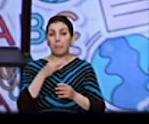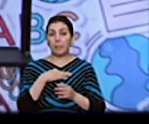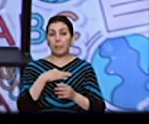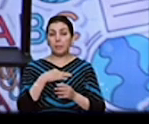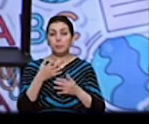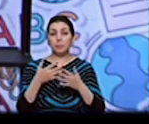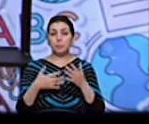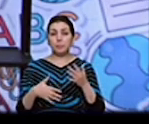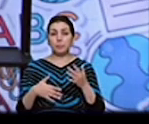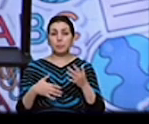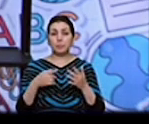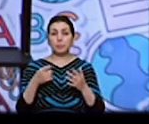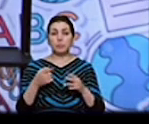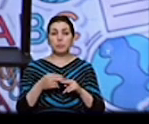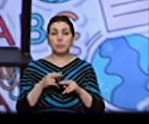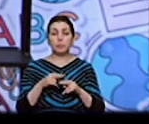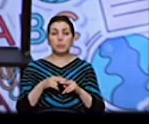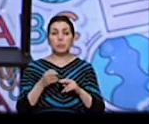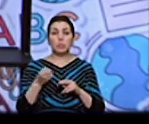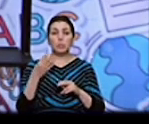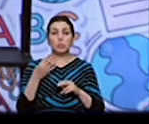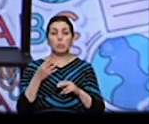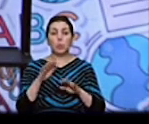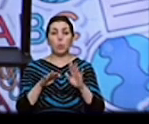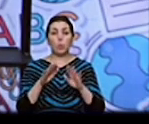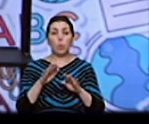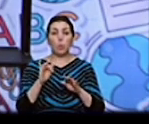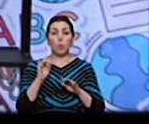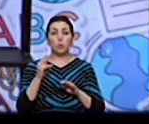Aytingchi, matnda qanday o'lchov